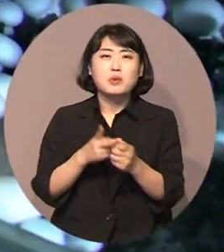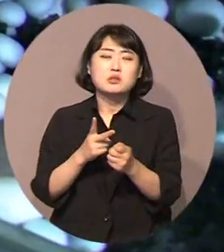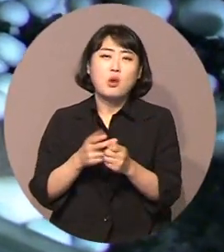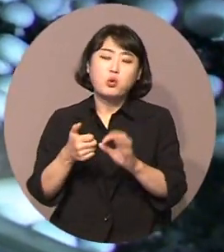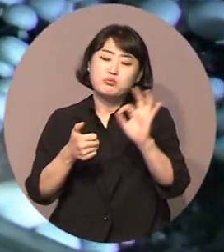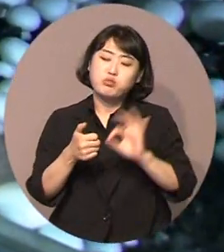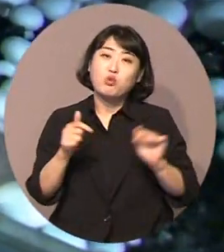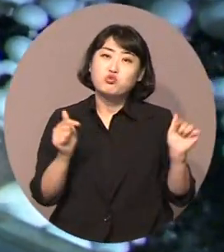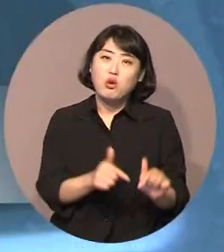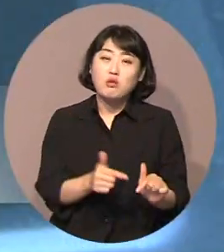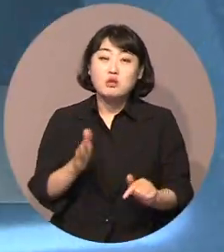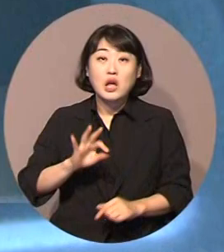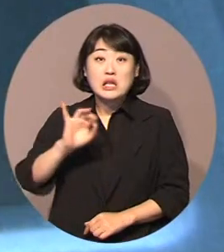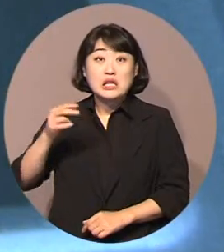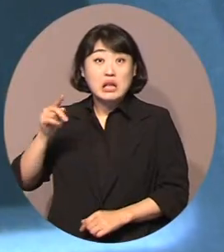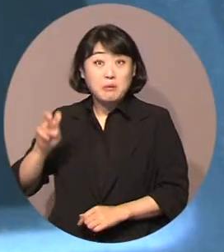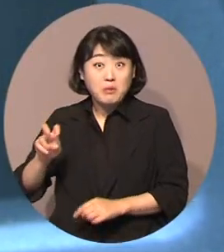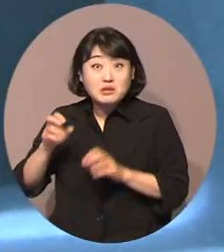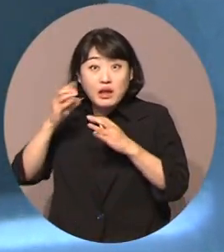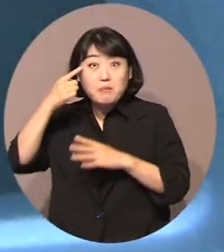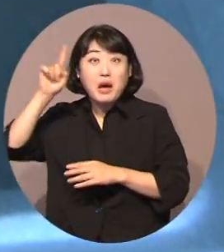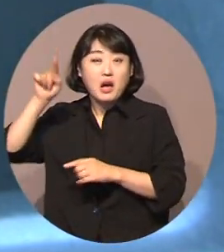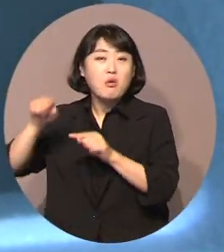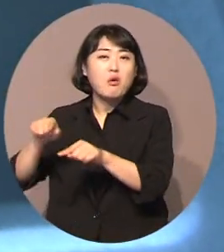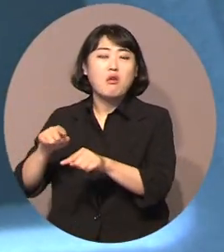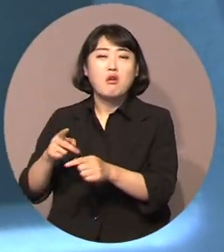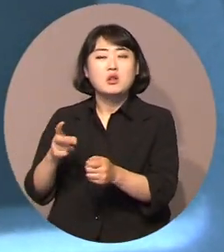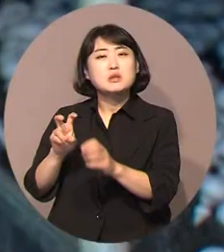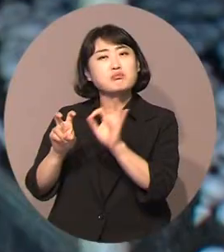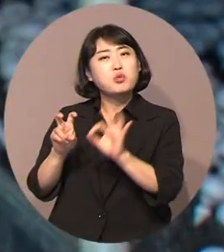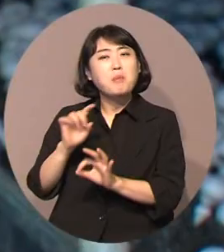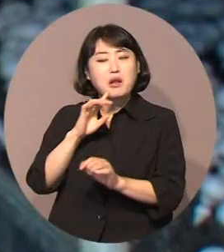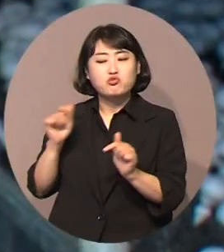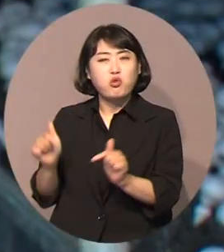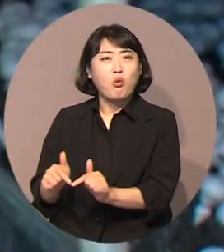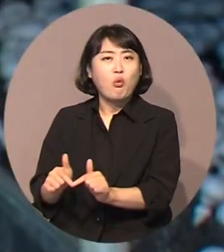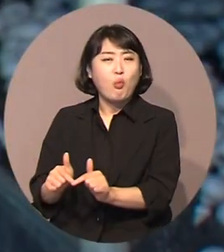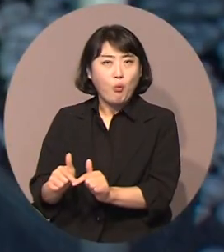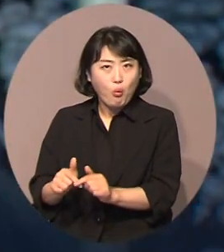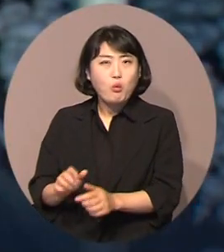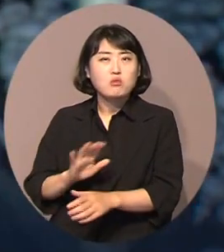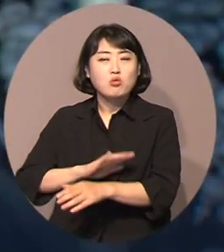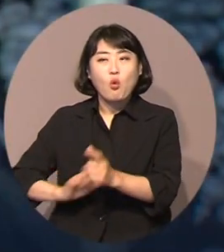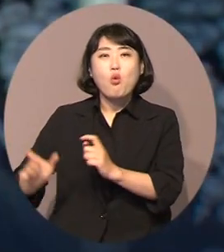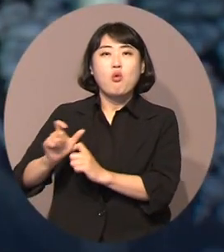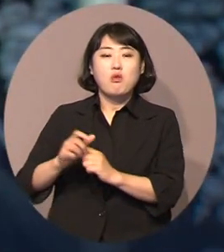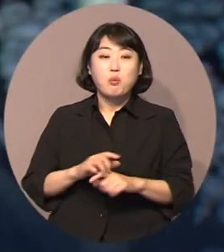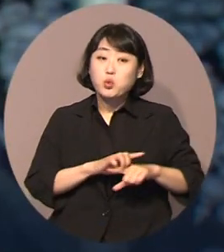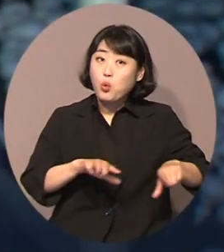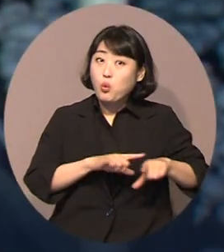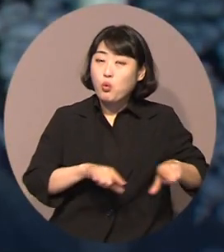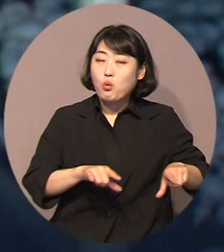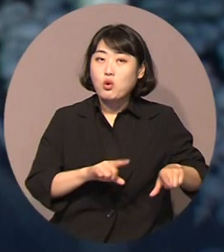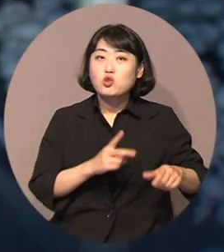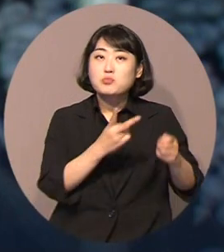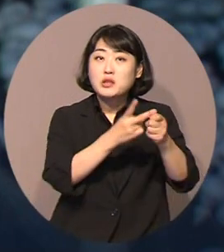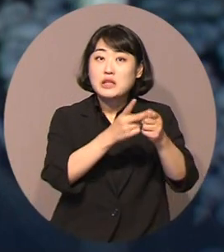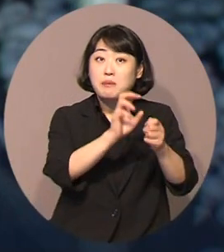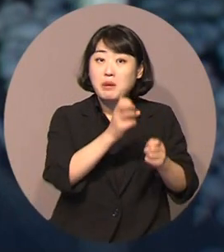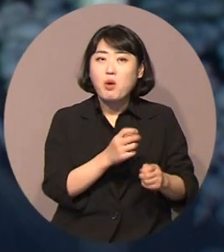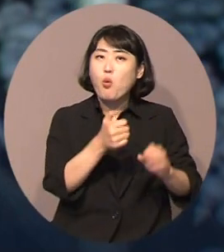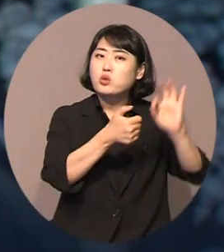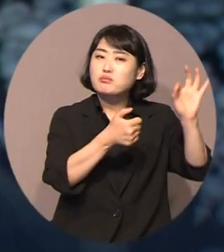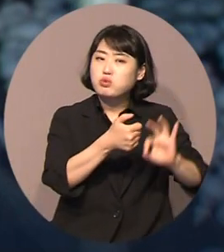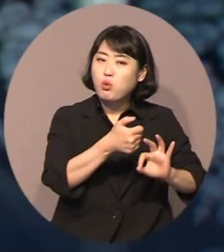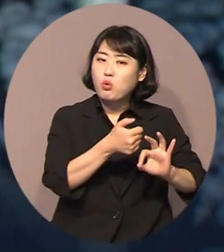이담의 경우 20% 밖에 줄지 않습니다 2주기 때 다른 품종은 한 200개를 땄을 때 이다음은 2주기 같은